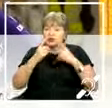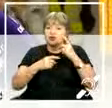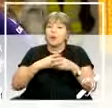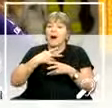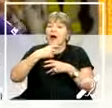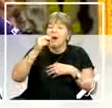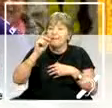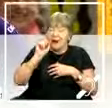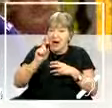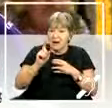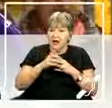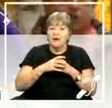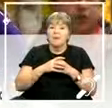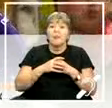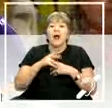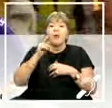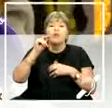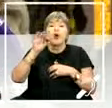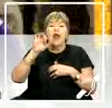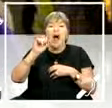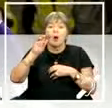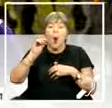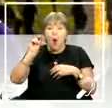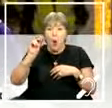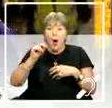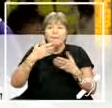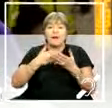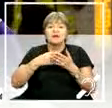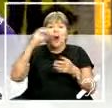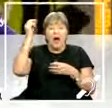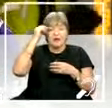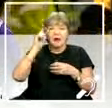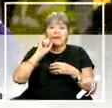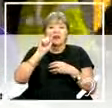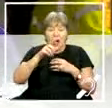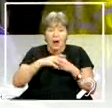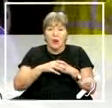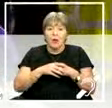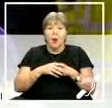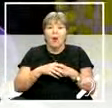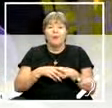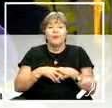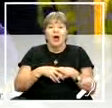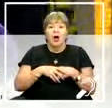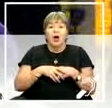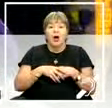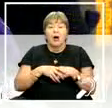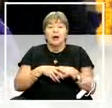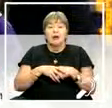duce la Monaco pentru antrenament, acolo are baza Thomas.